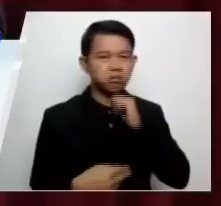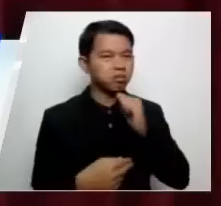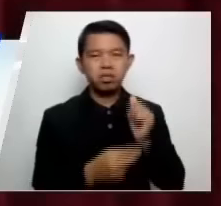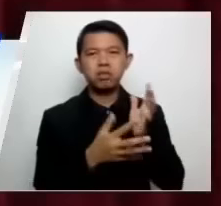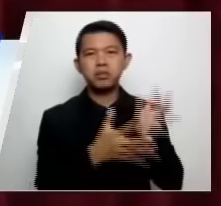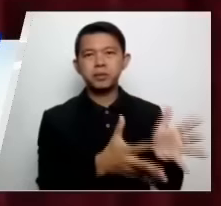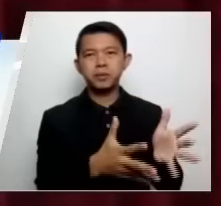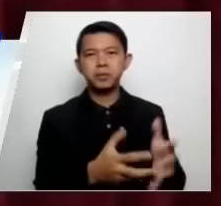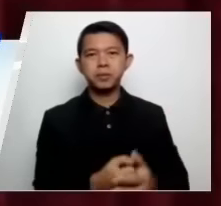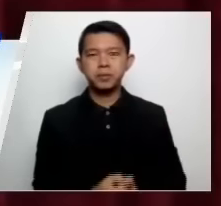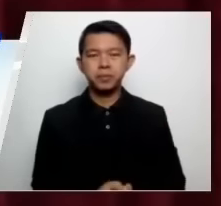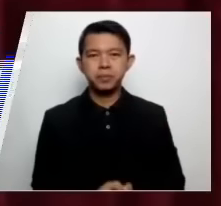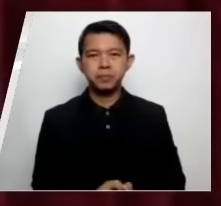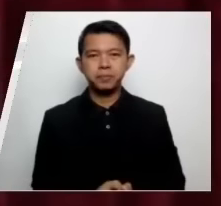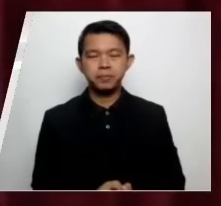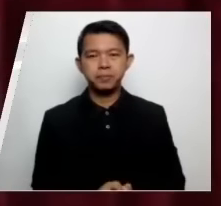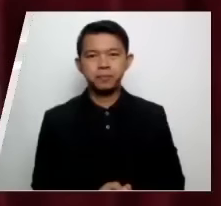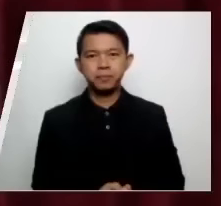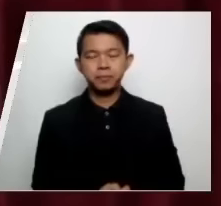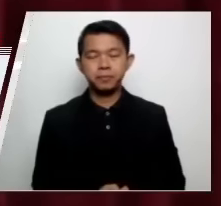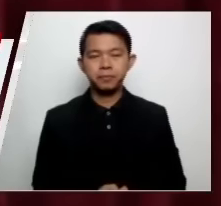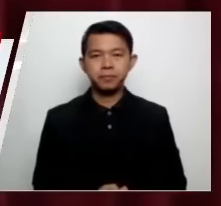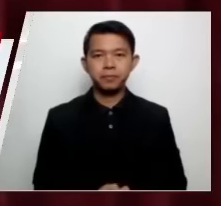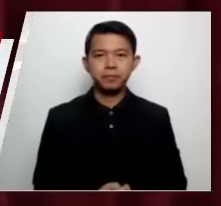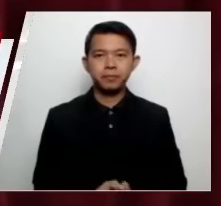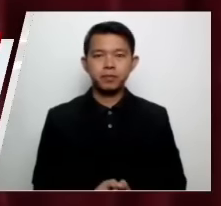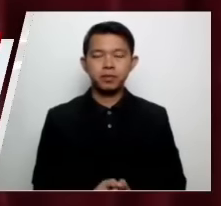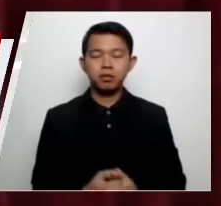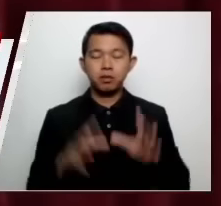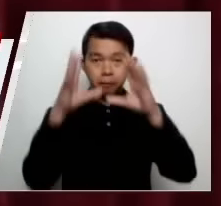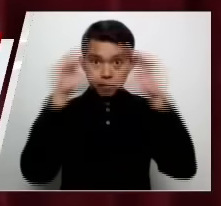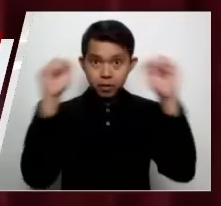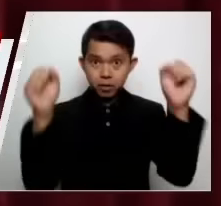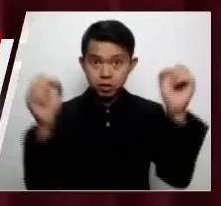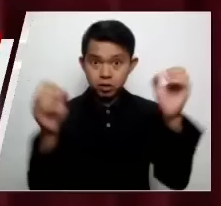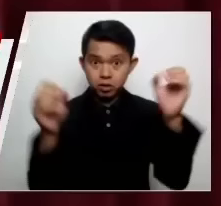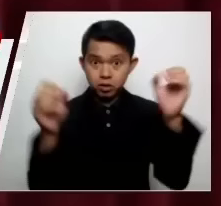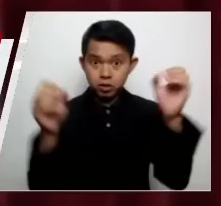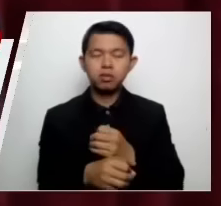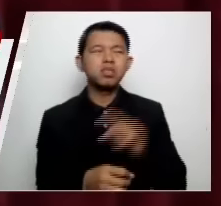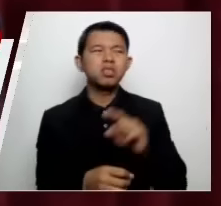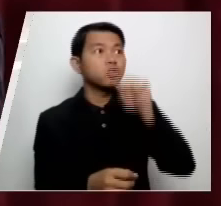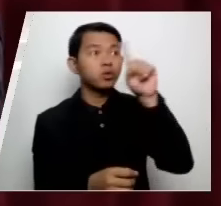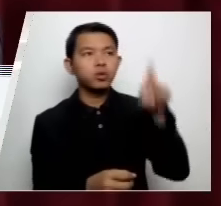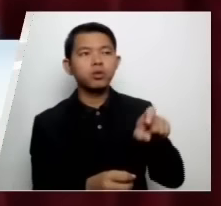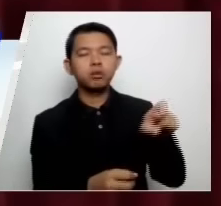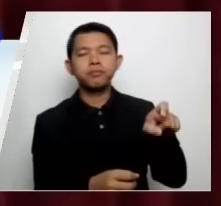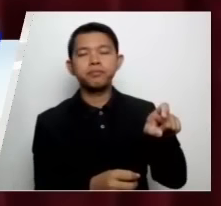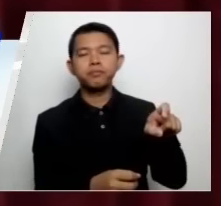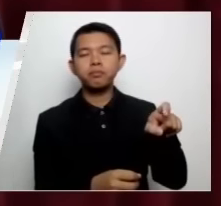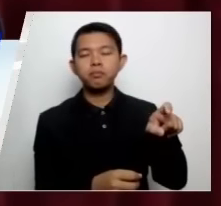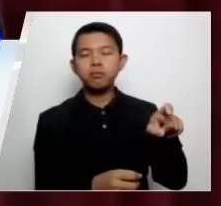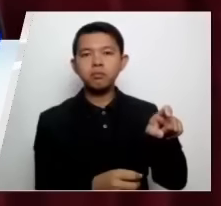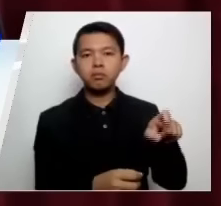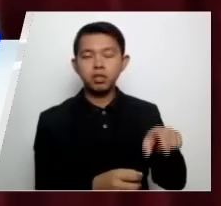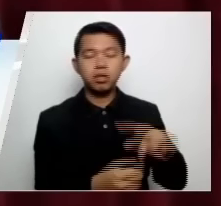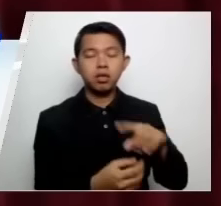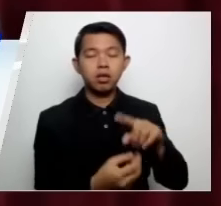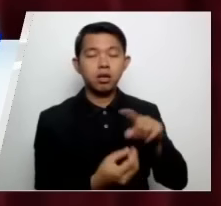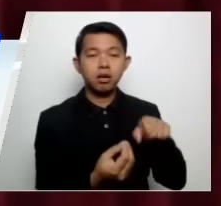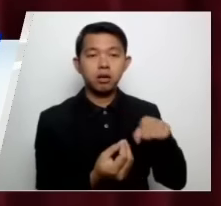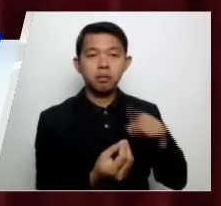problema. Sinubukan pa ng Malacanang press corps na tanungin ang Pangulo ukol sa sinabi ni dating Pangulong Rodrigo Duterte na umano'y gumagamit siya ng illegal